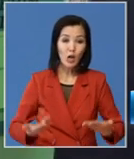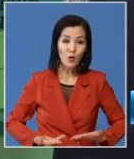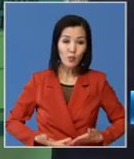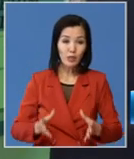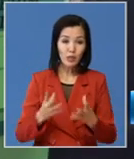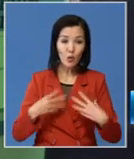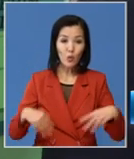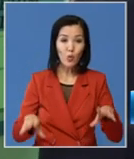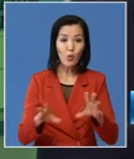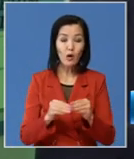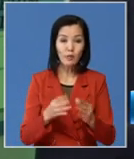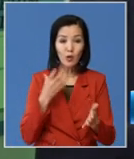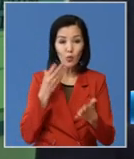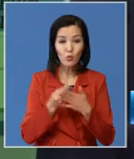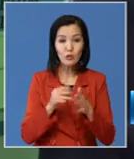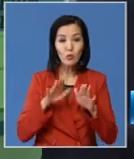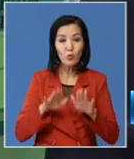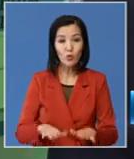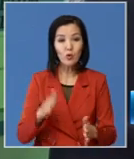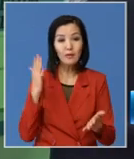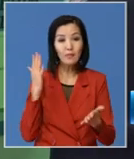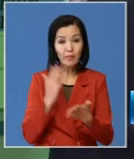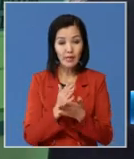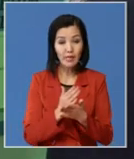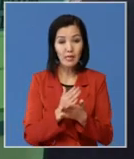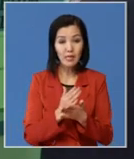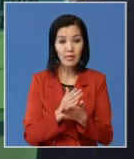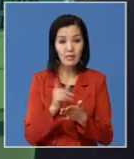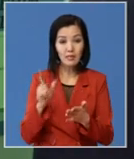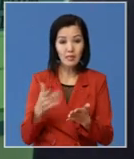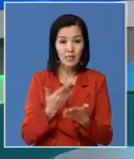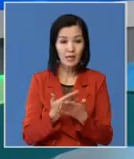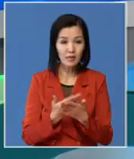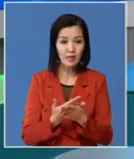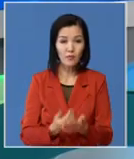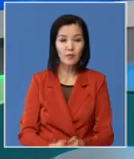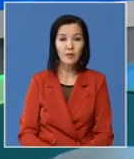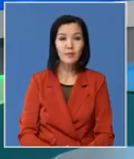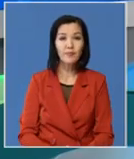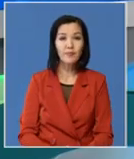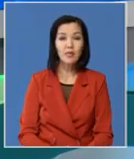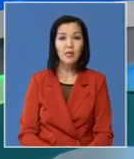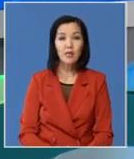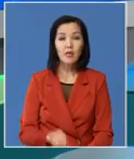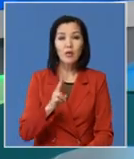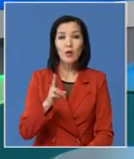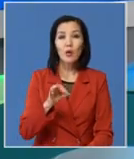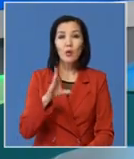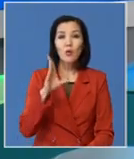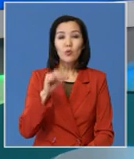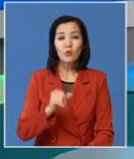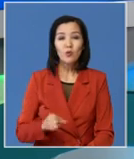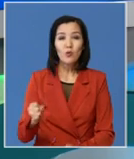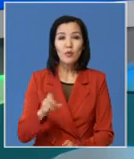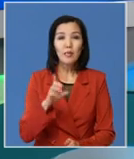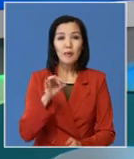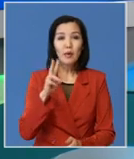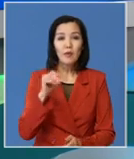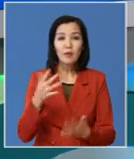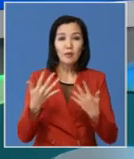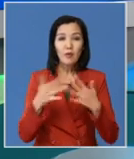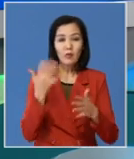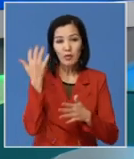Бразилияның Нитерой аймағында бірнеше күнгі толассыз жауыннан кейін лай көшкіні жүрді. Салдарынан 10 адам қаза тауып, 4-еуі із-түссіз жоғалып кеткен. Үйлер